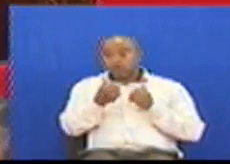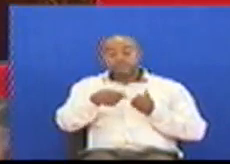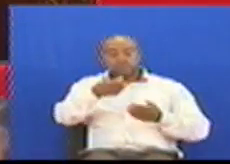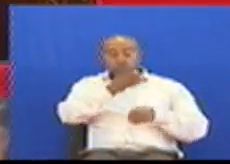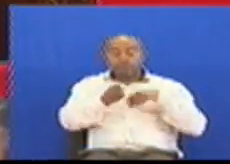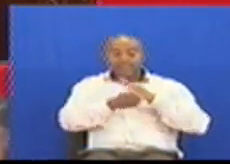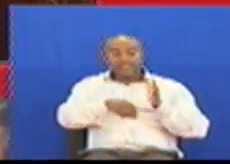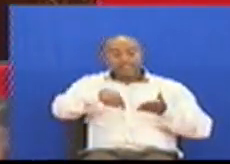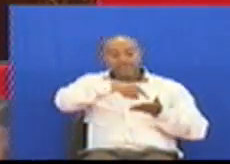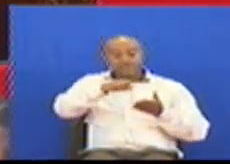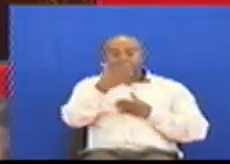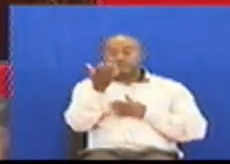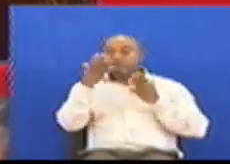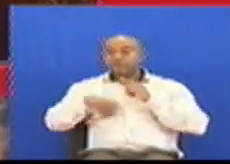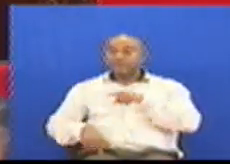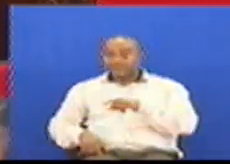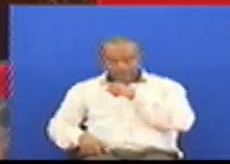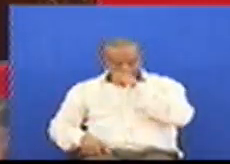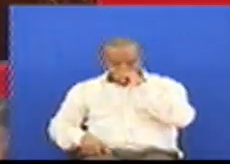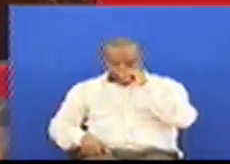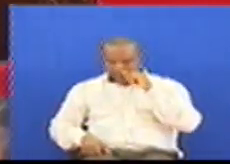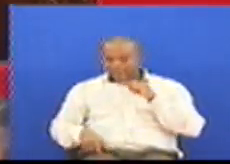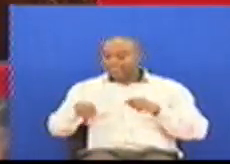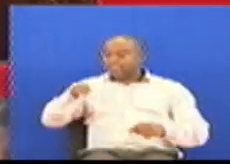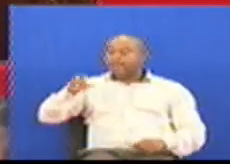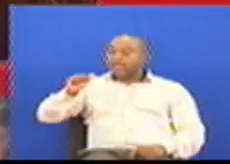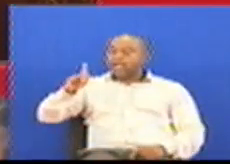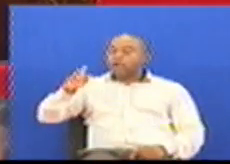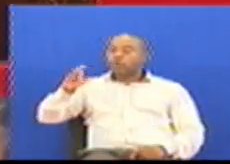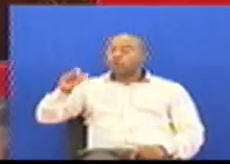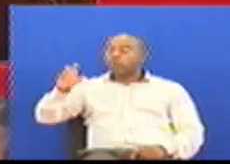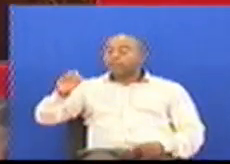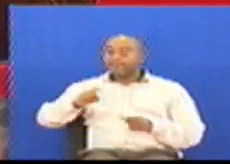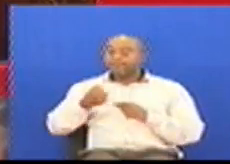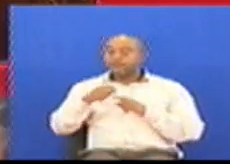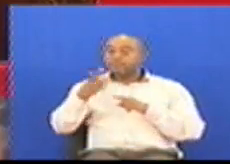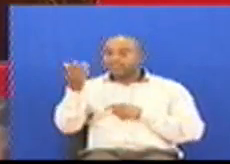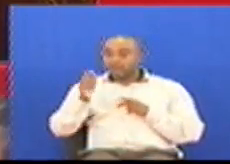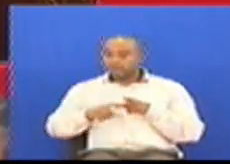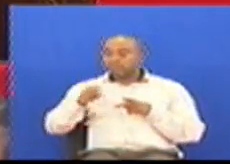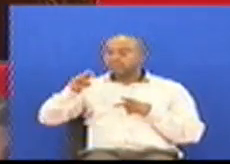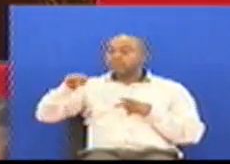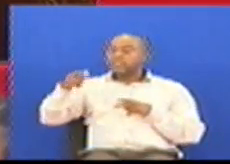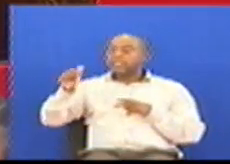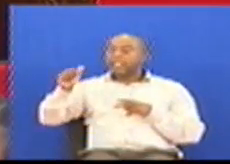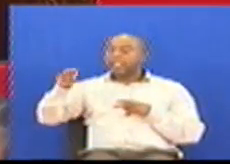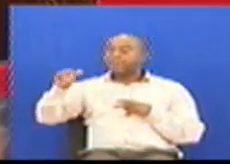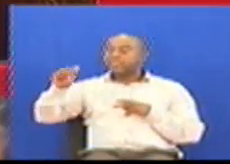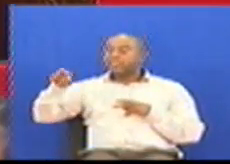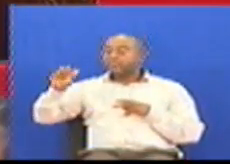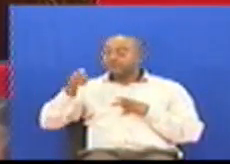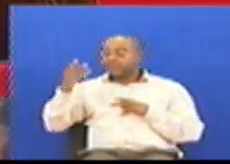afya katika jiji la Tanga. Tunacho kituo cha Makorora ambacho tulipata milioni 500, tuna kituo cha Ngamiani ambacho tulipata milioni